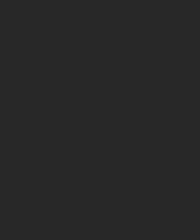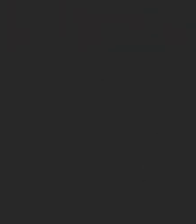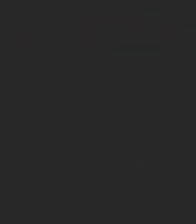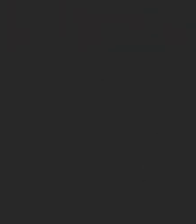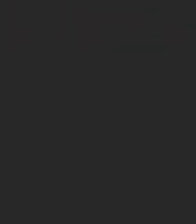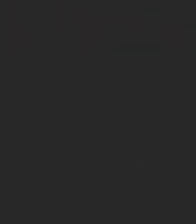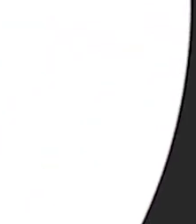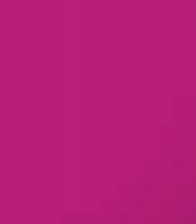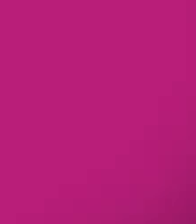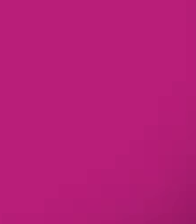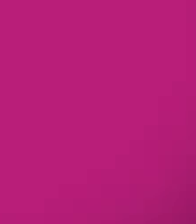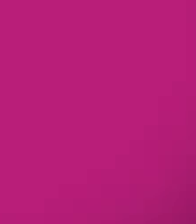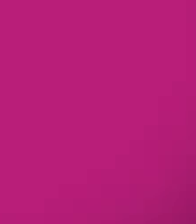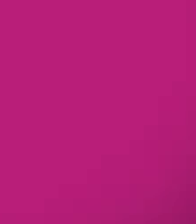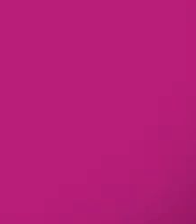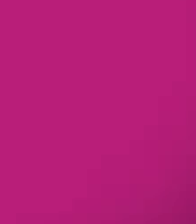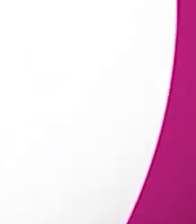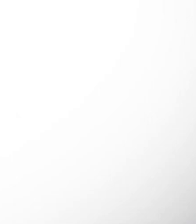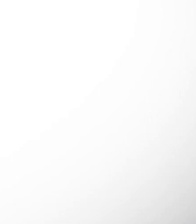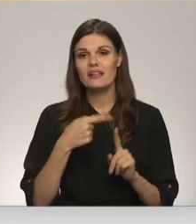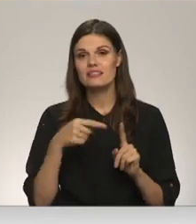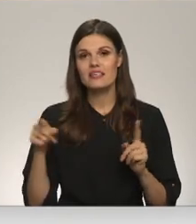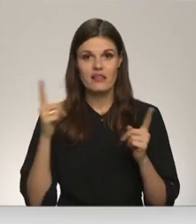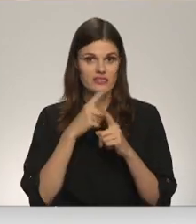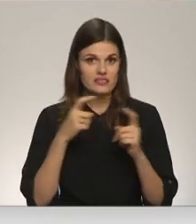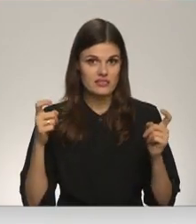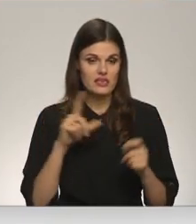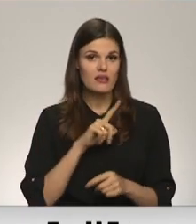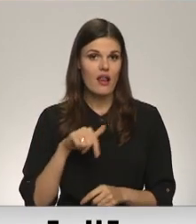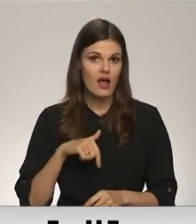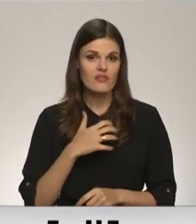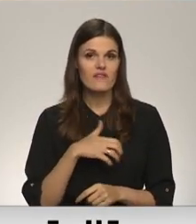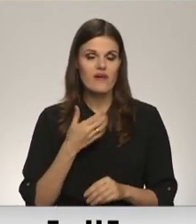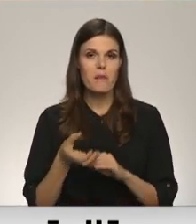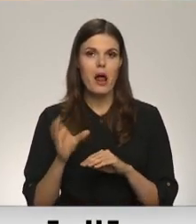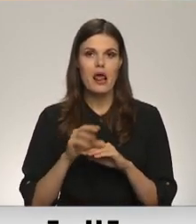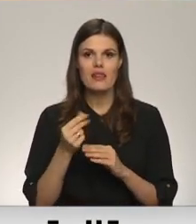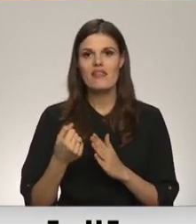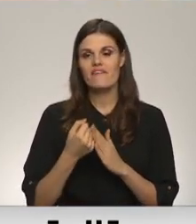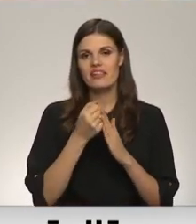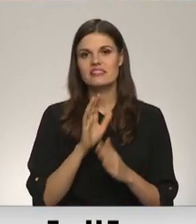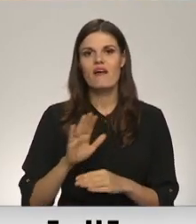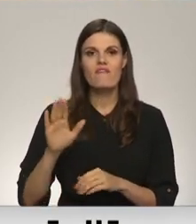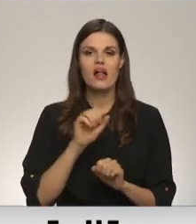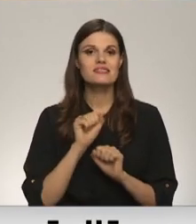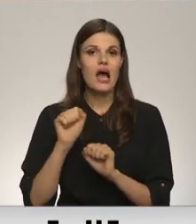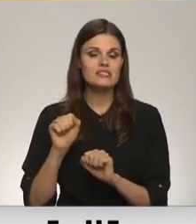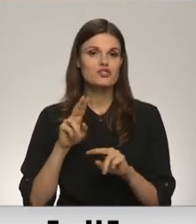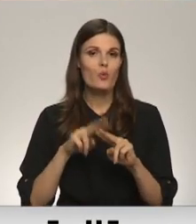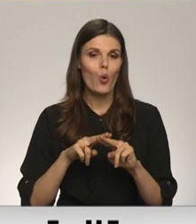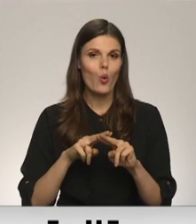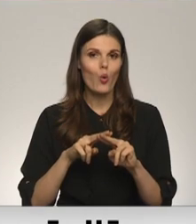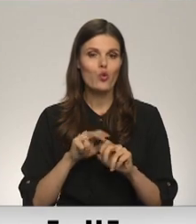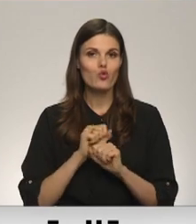Re, viss ēters ir te! Latvijai ir jāpalielina finansējums valsts aizsardzībai un drošībai. Tā